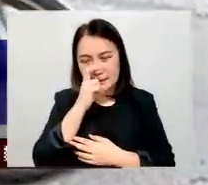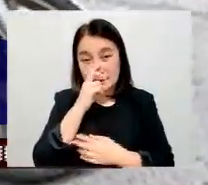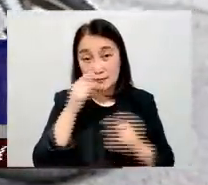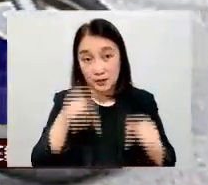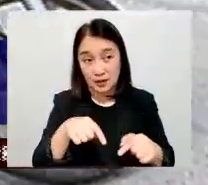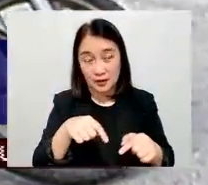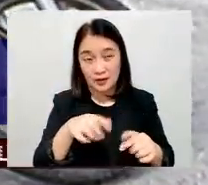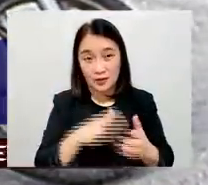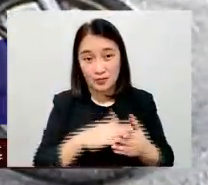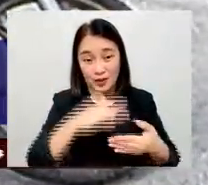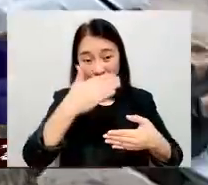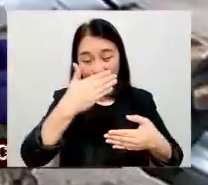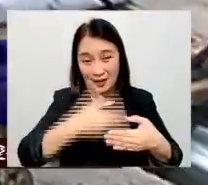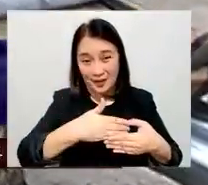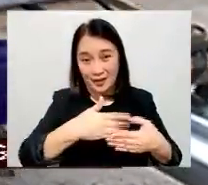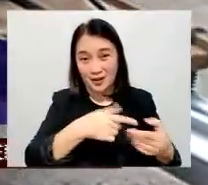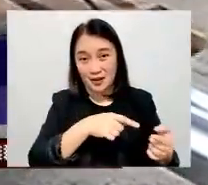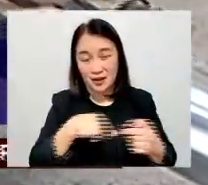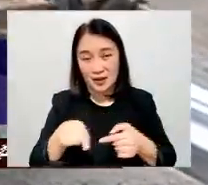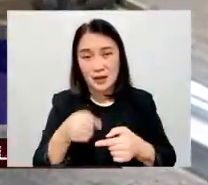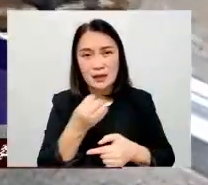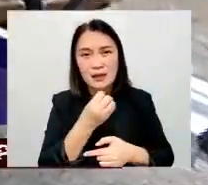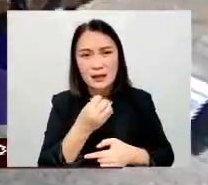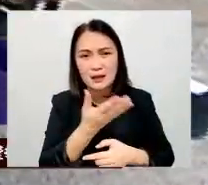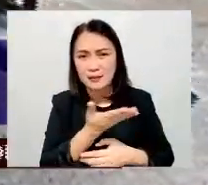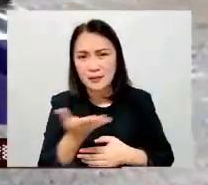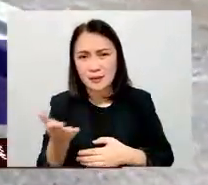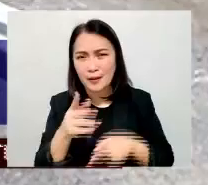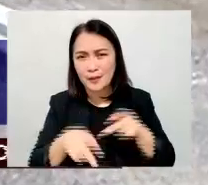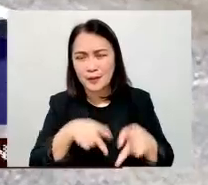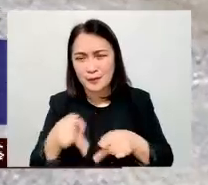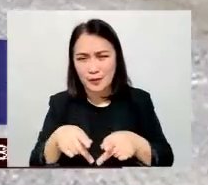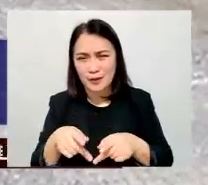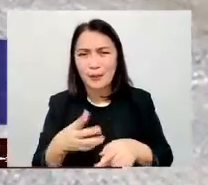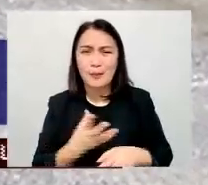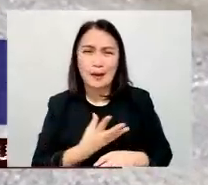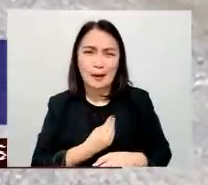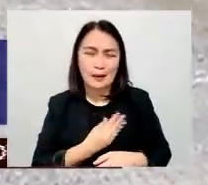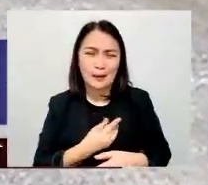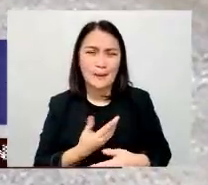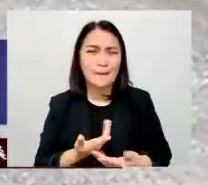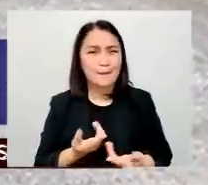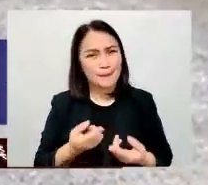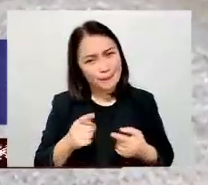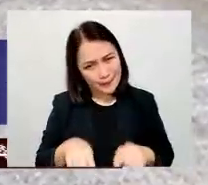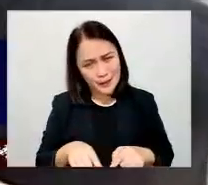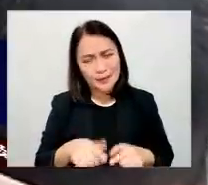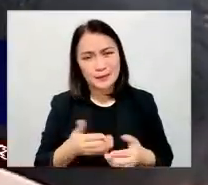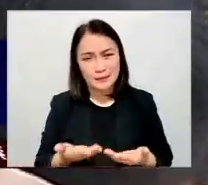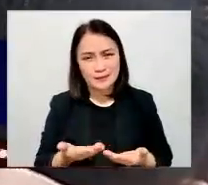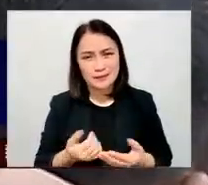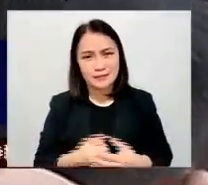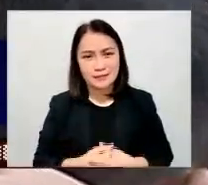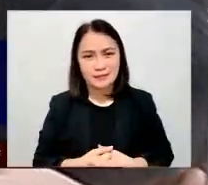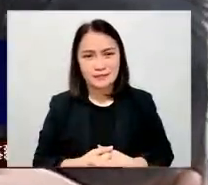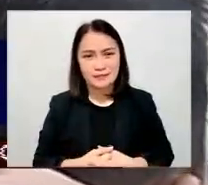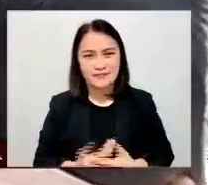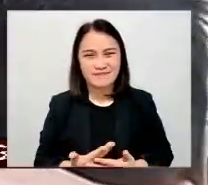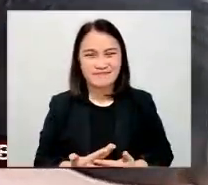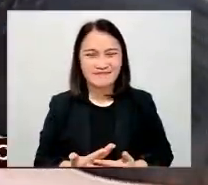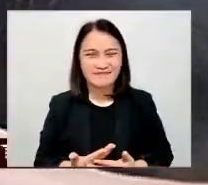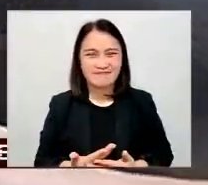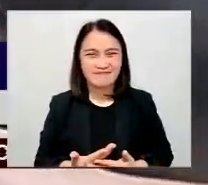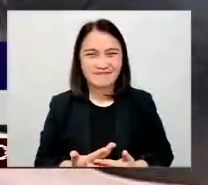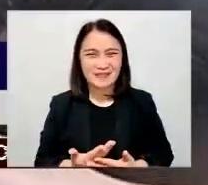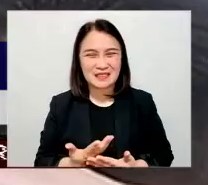checkpoint. Ang ilan sa kanila, aminadong natatakot sila sa mga posibleng mangyari. Natatakot din kasi